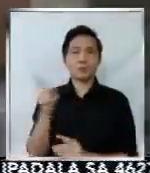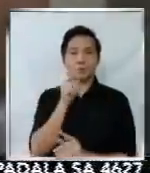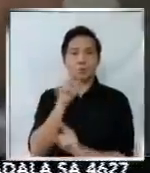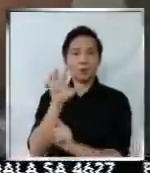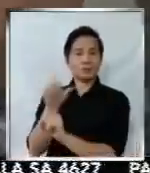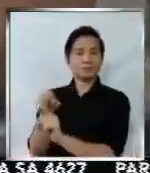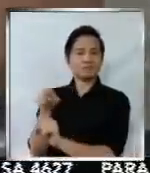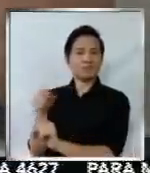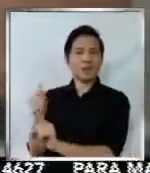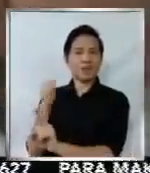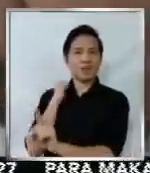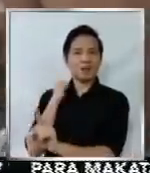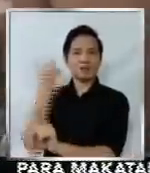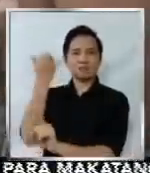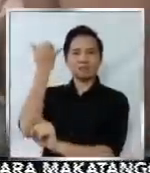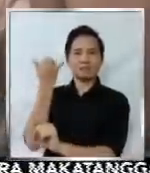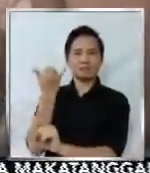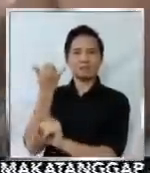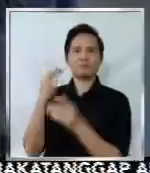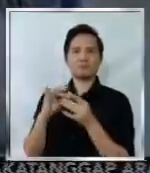sa patong-patong na kaso.